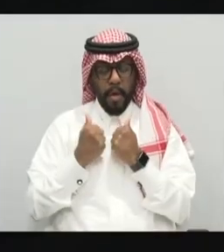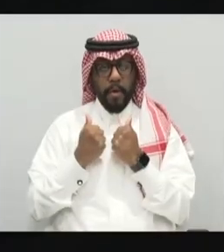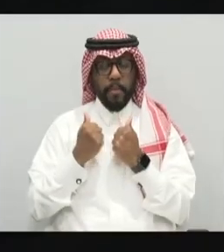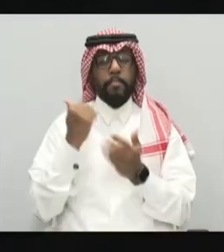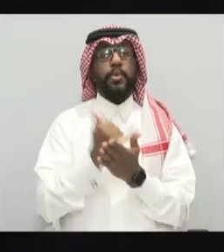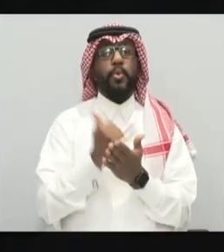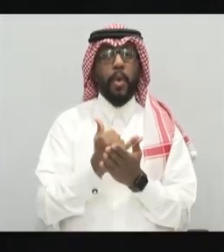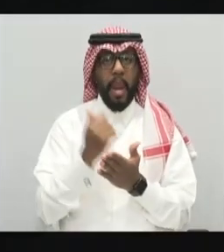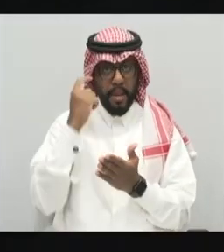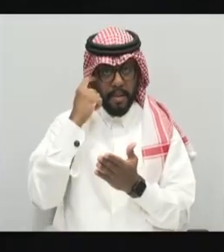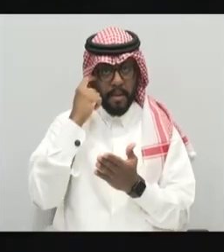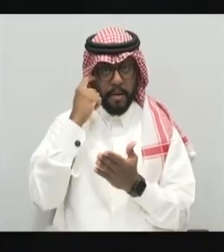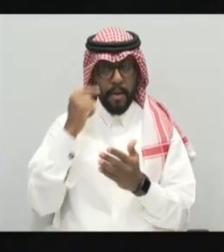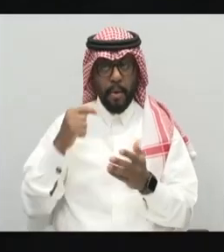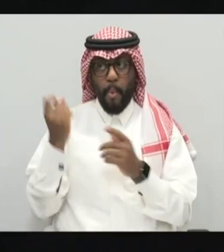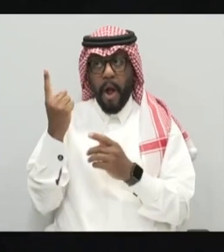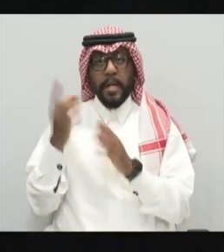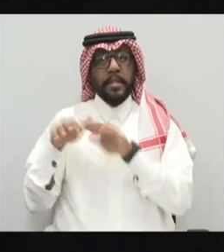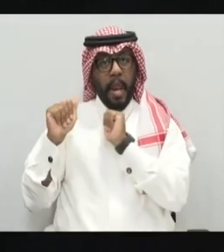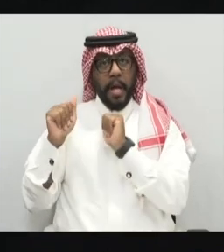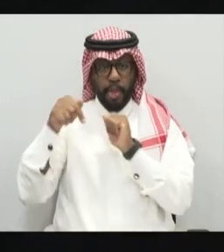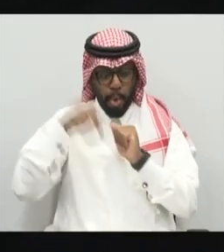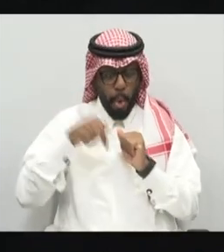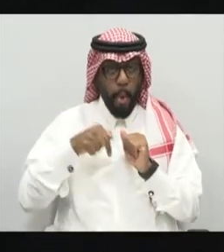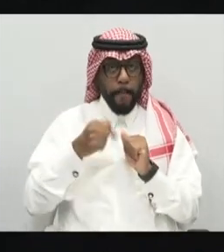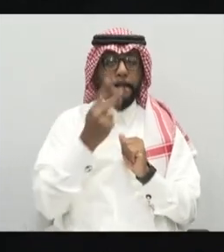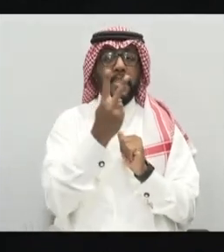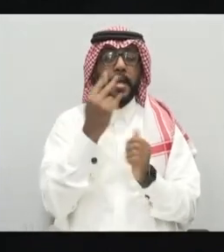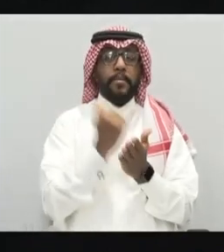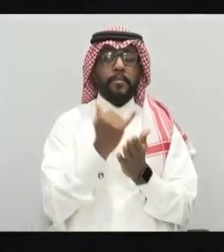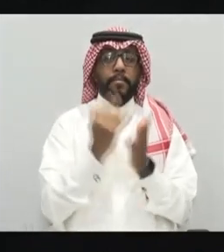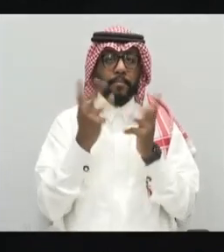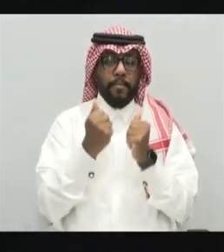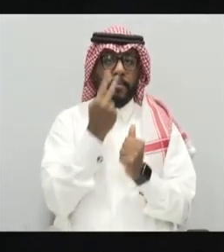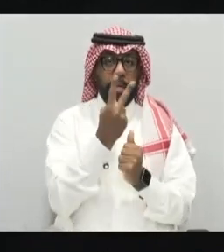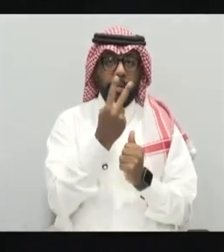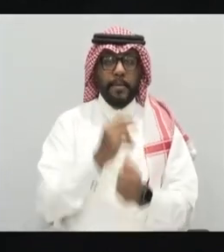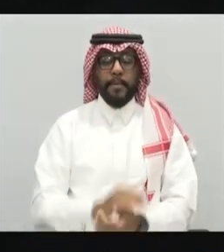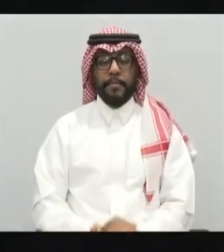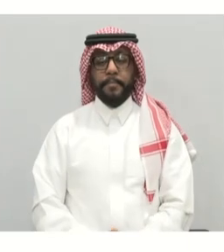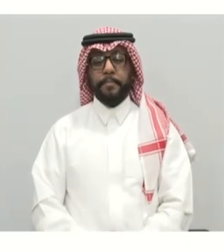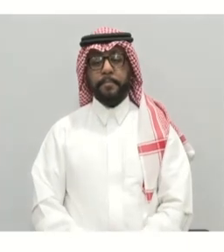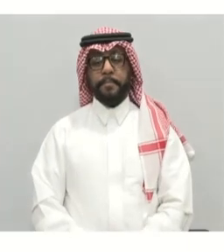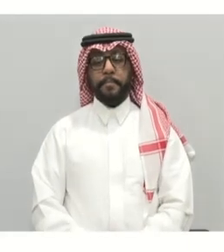والمسؤوليات رقم واحد اليوم باذن الله الحقوق والمسؤوليات رقم اثنين